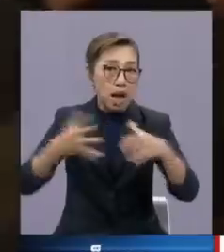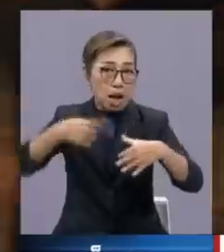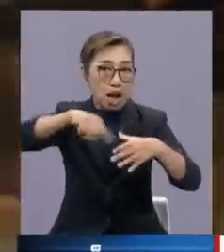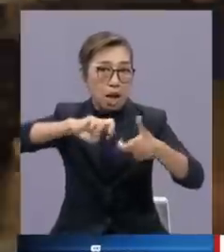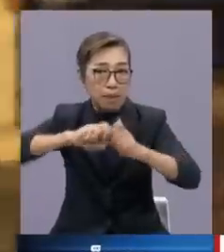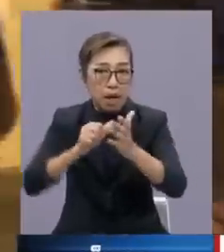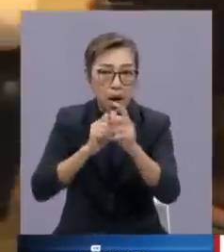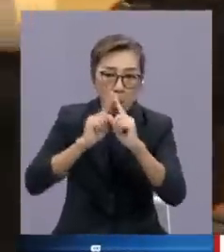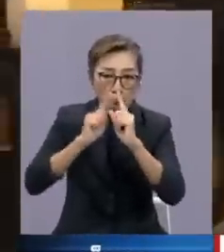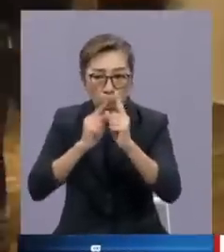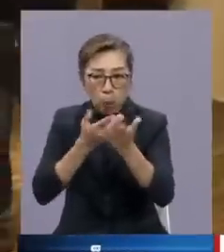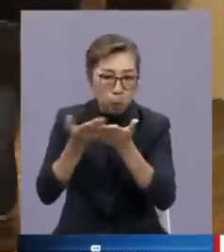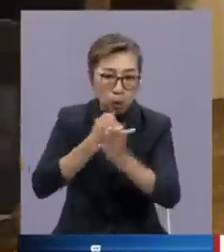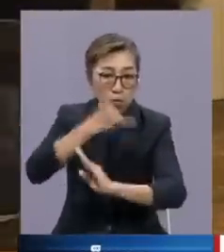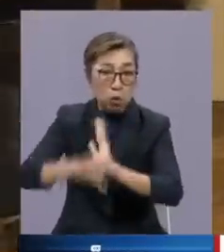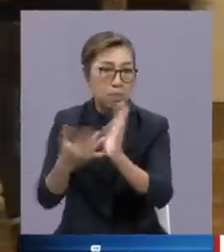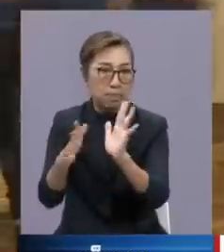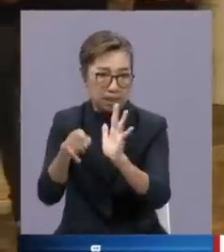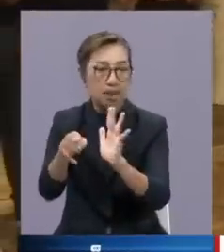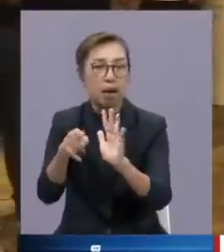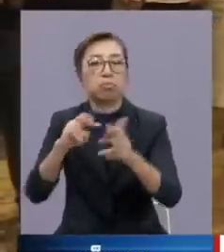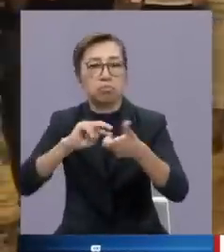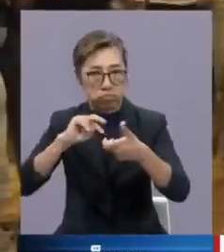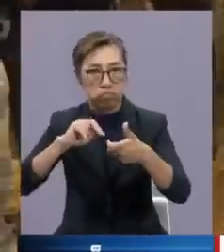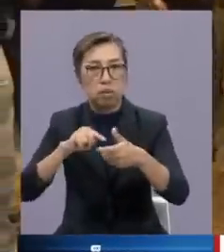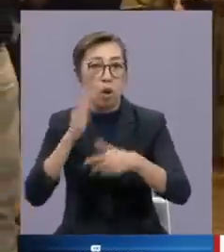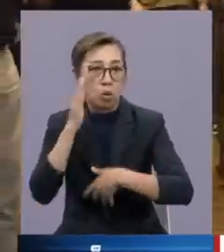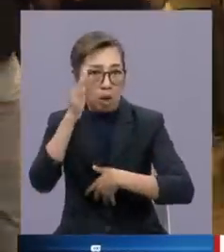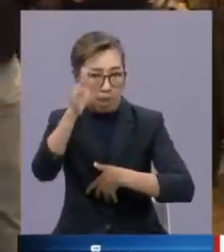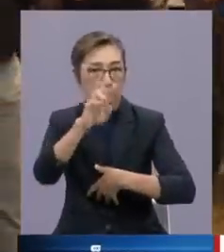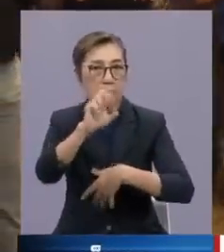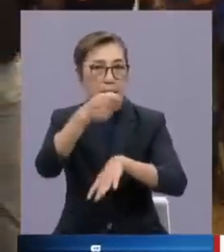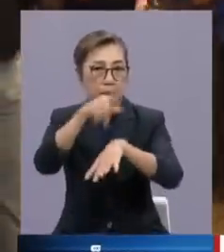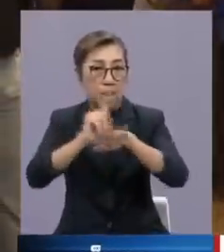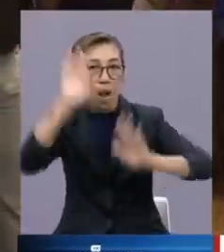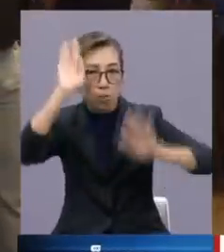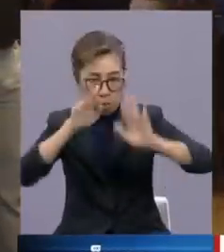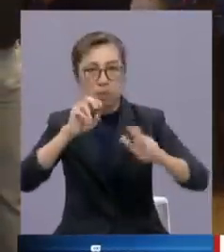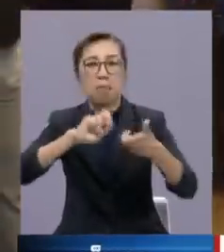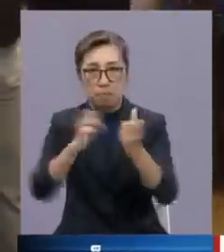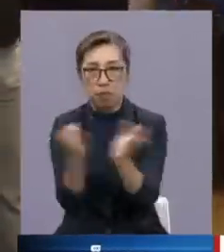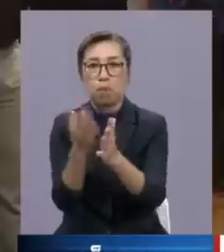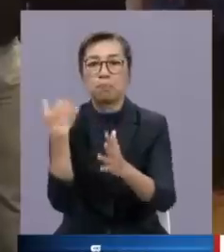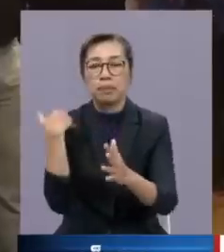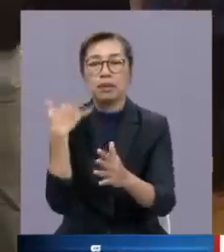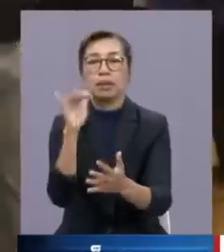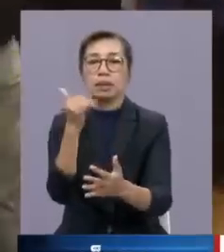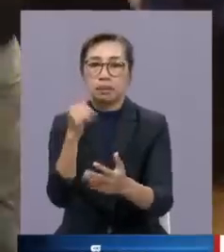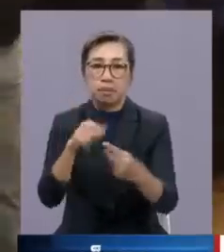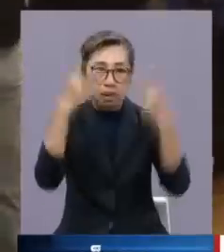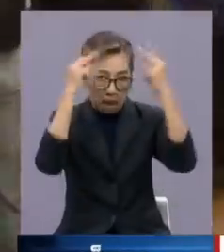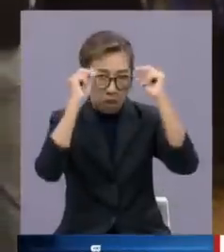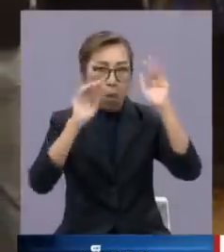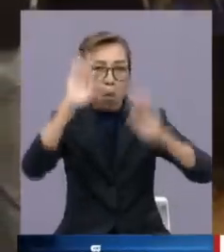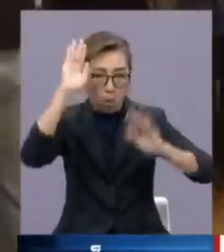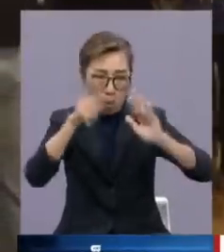ของพรรคเพื่อไทยได้เนี่ยมันก็อาจจะส่งผลต่อการโหวตเลือกประธานสภา แล้วก็อาจจะเป็นจุดเปลี่ยนในการโหวตเลือกน